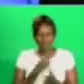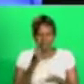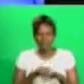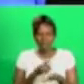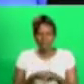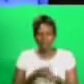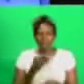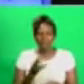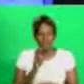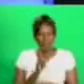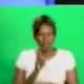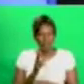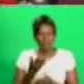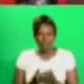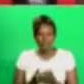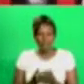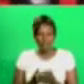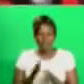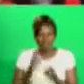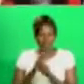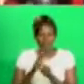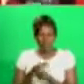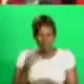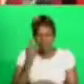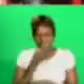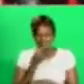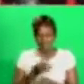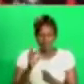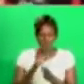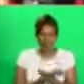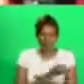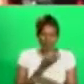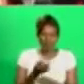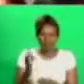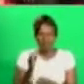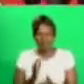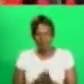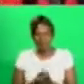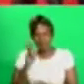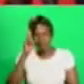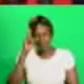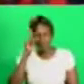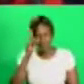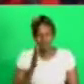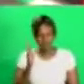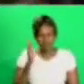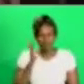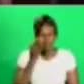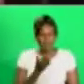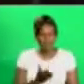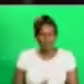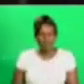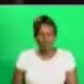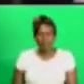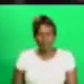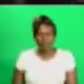kabisa kikionekana kuwavutia wengi katika fani ya nyimbo kando na kuwa hawa ni polisi walinda usalama.